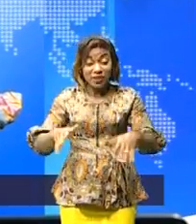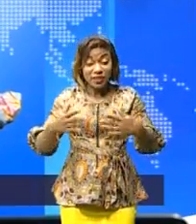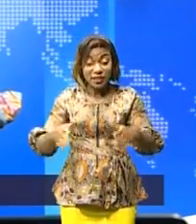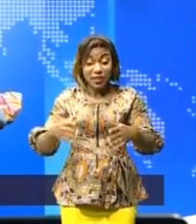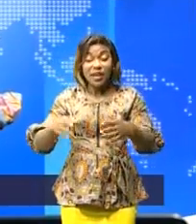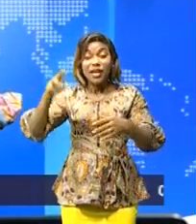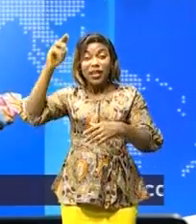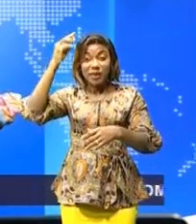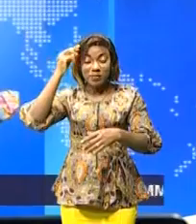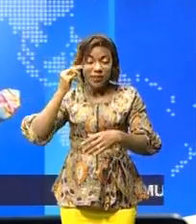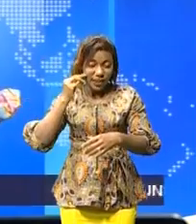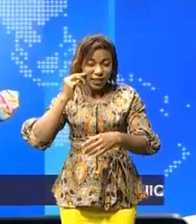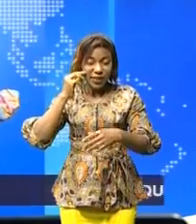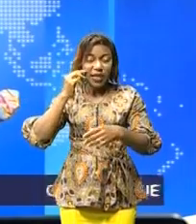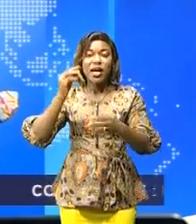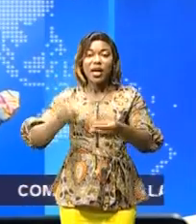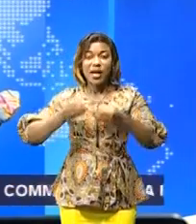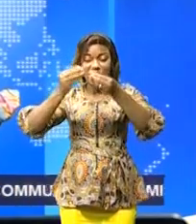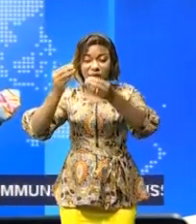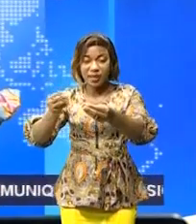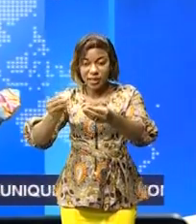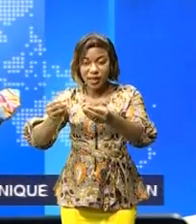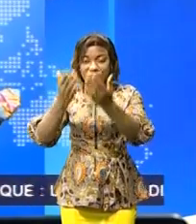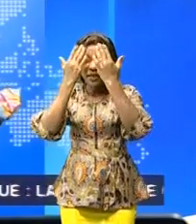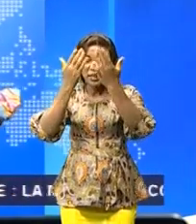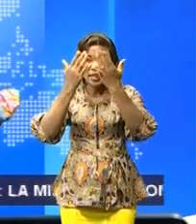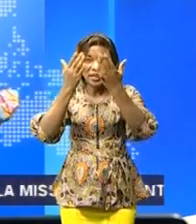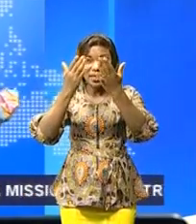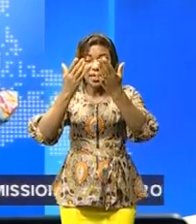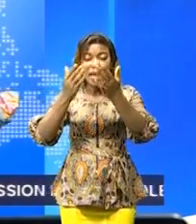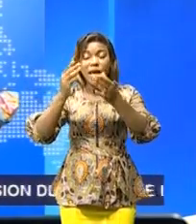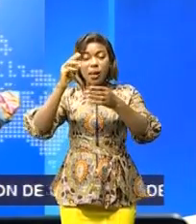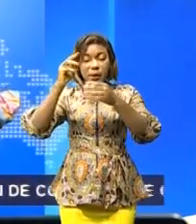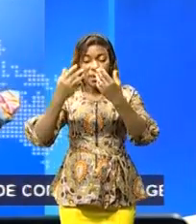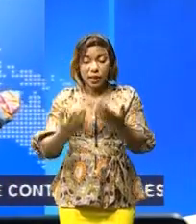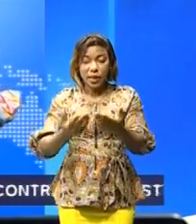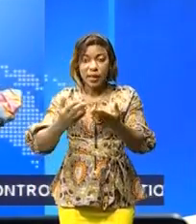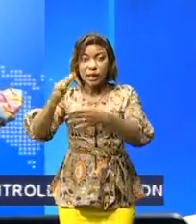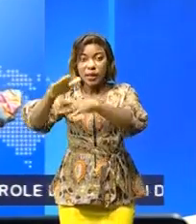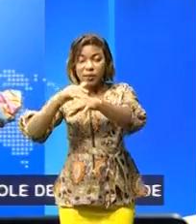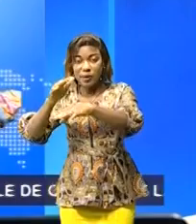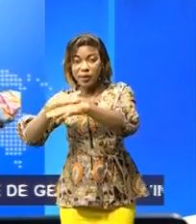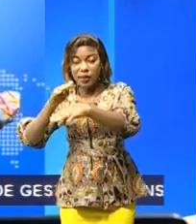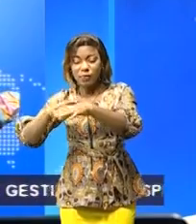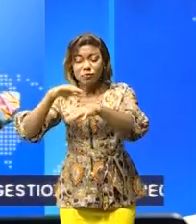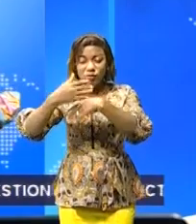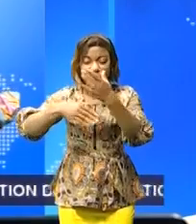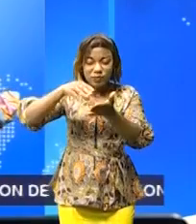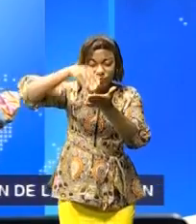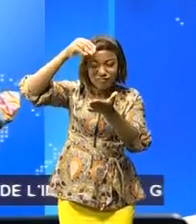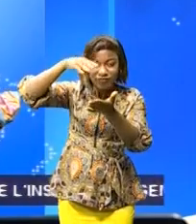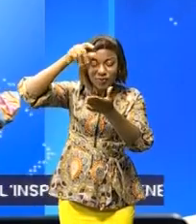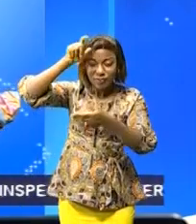Zangui. Les 75 lauréats de l'Institut national de travail social sont appelés à appliquer tout ce qu'ils ont